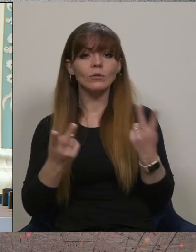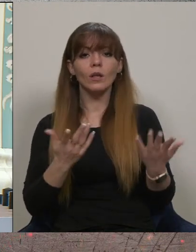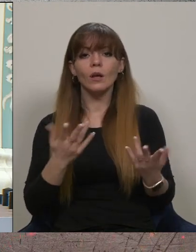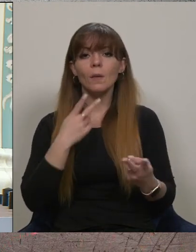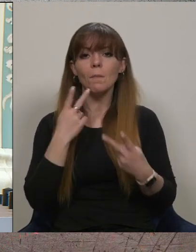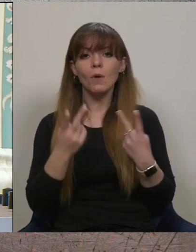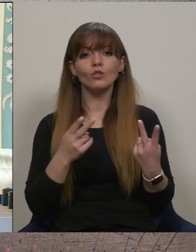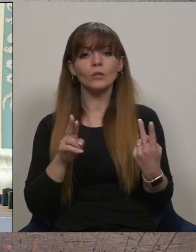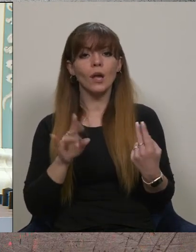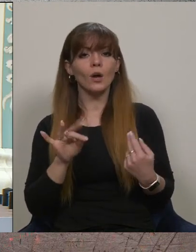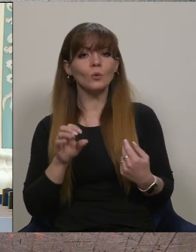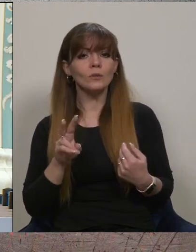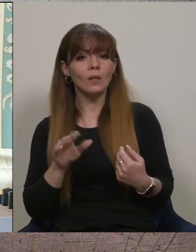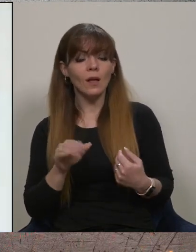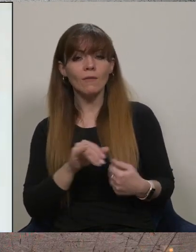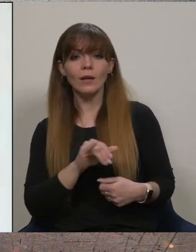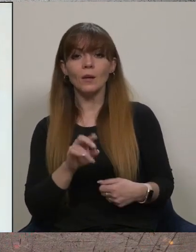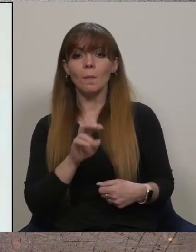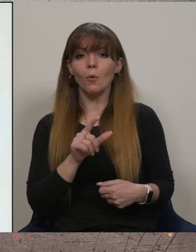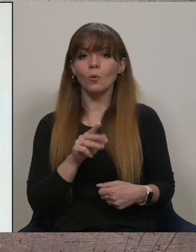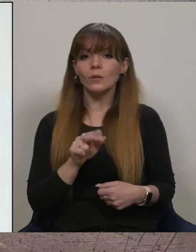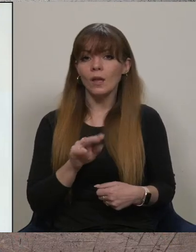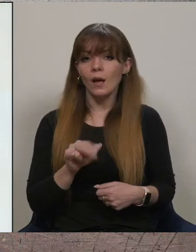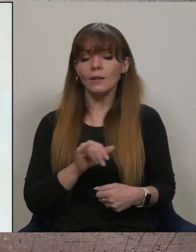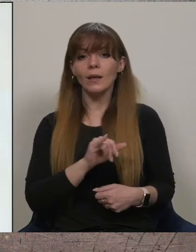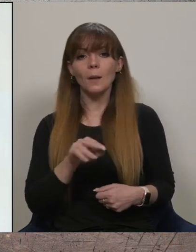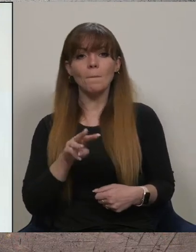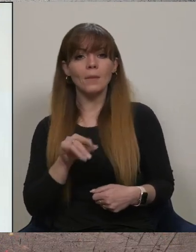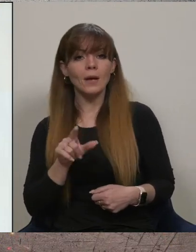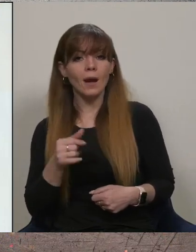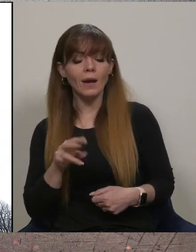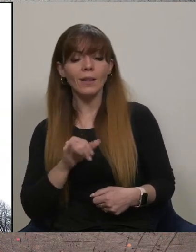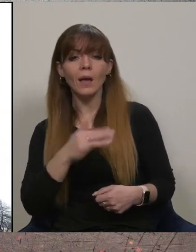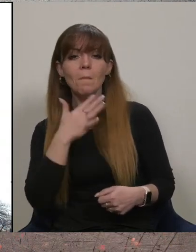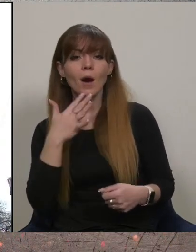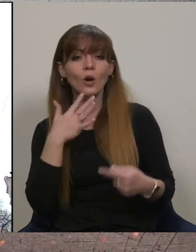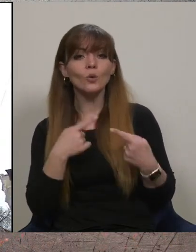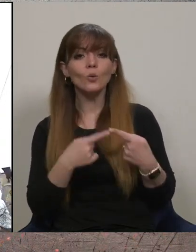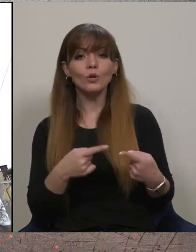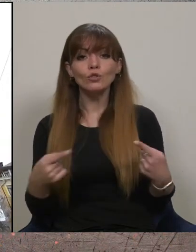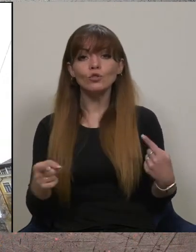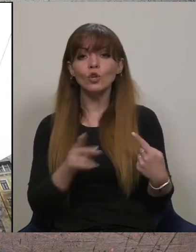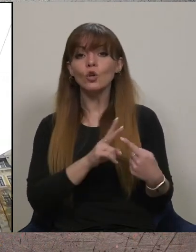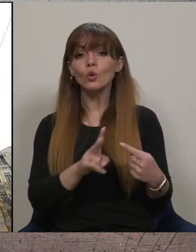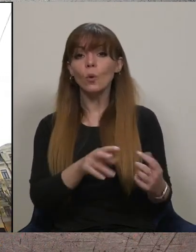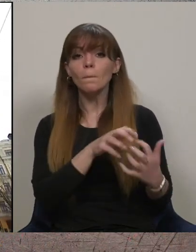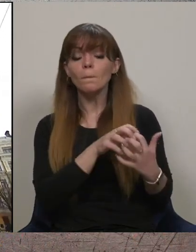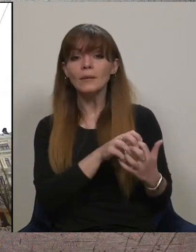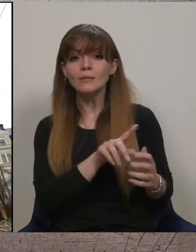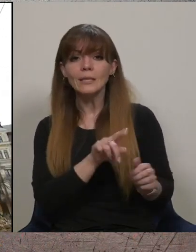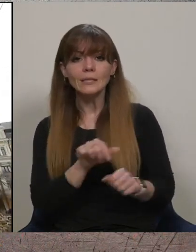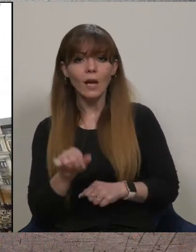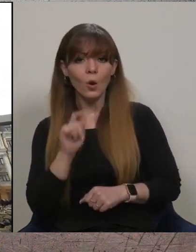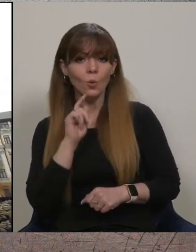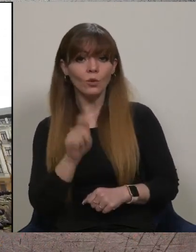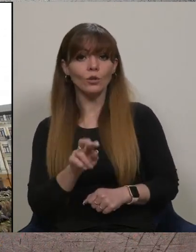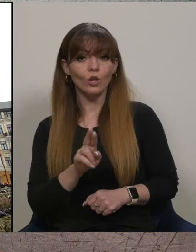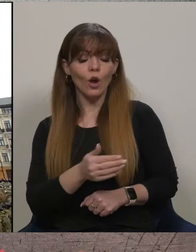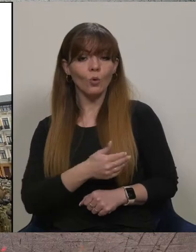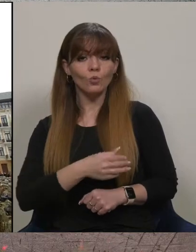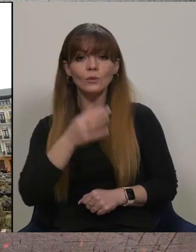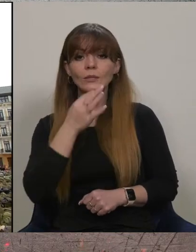і Ярослава, і Богдана, і Михайла, і багатьох інших, хто бився за Україну, я хочу